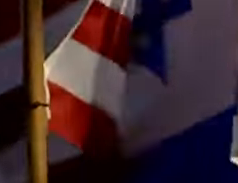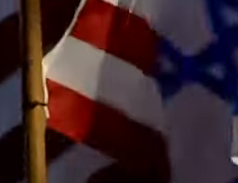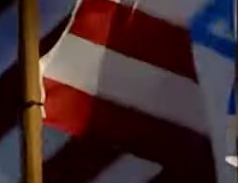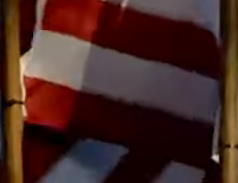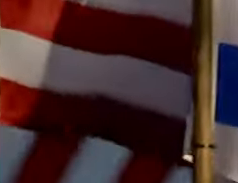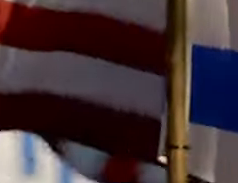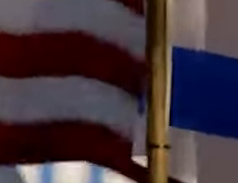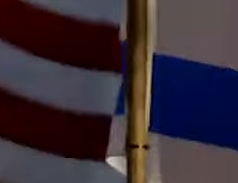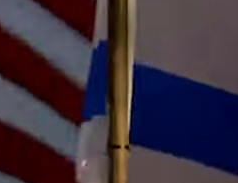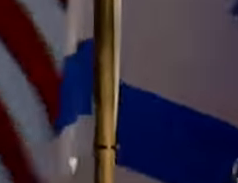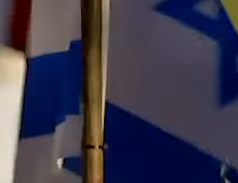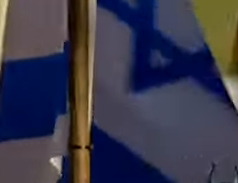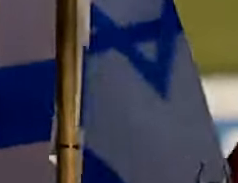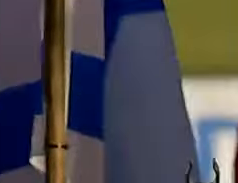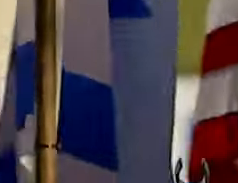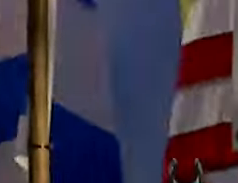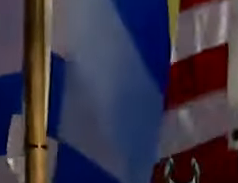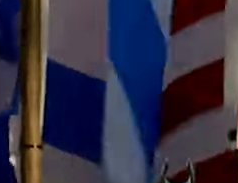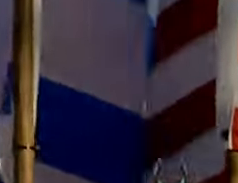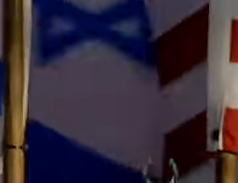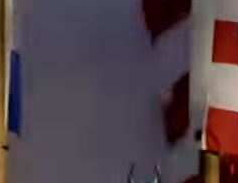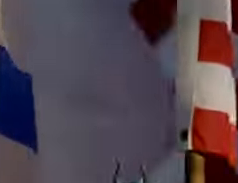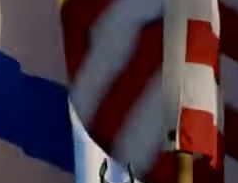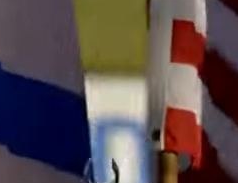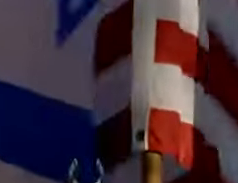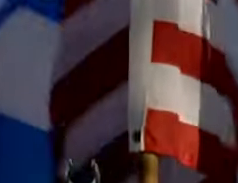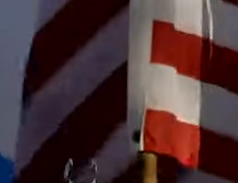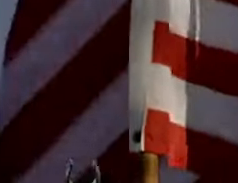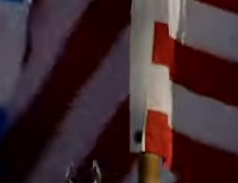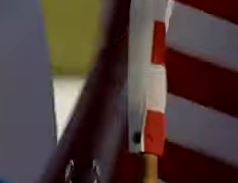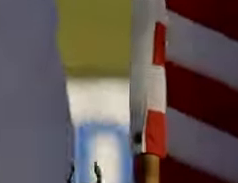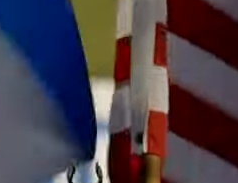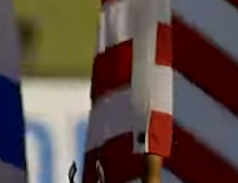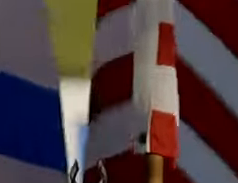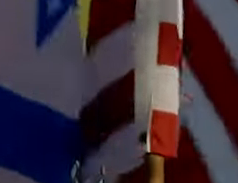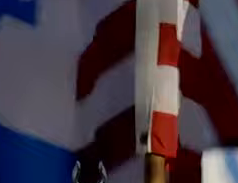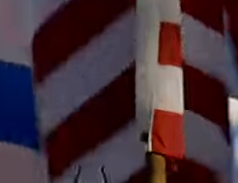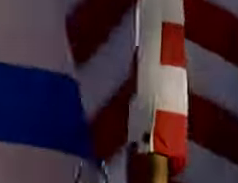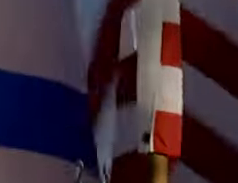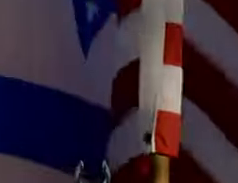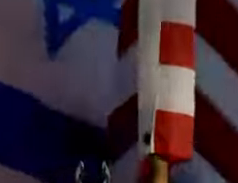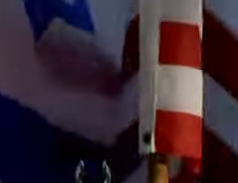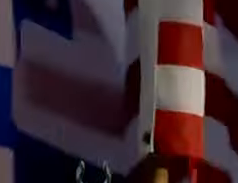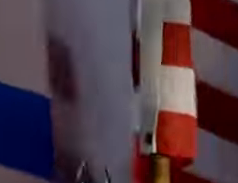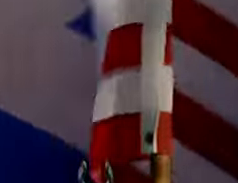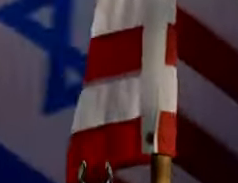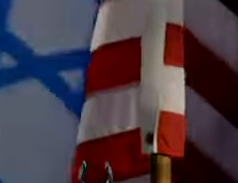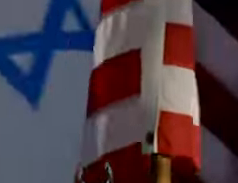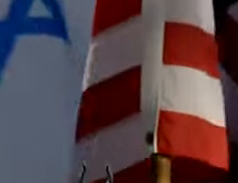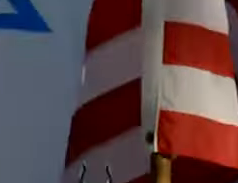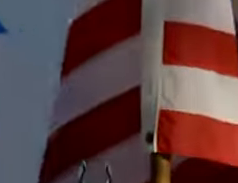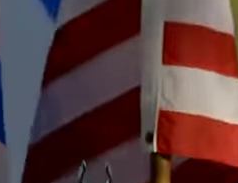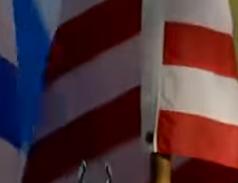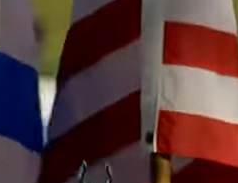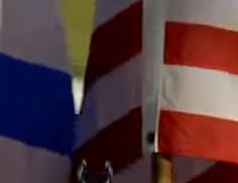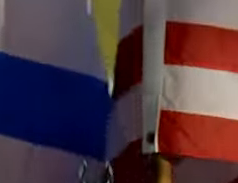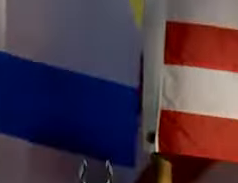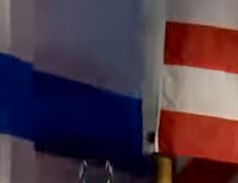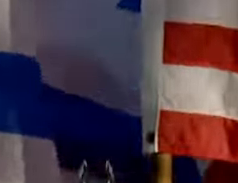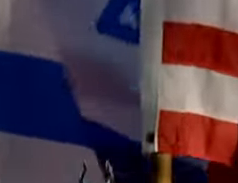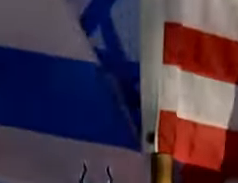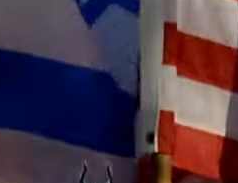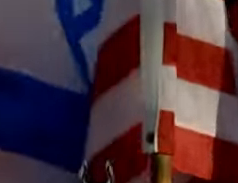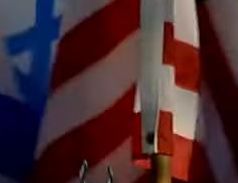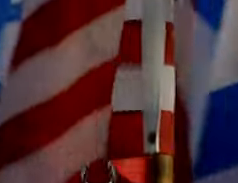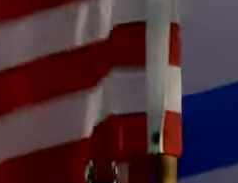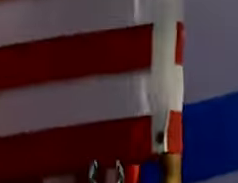אני רוצה לנצל את הבמה הזאת איתכם ולומר פרק תהילים שכתב דוד המלך,